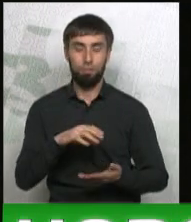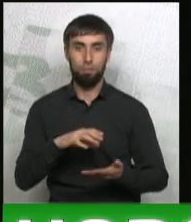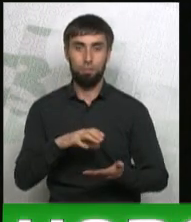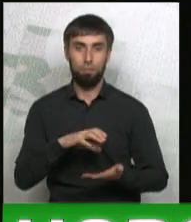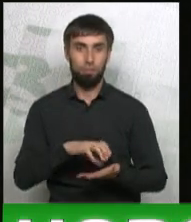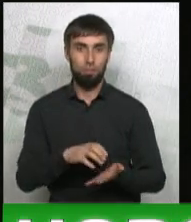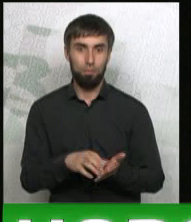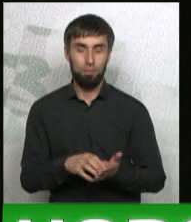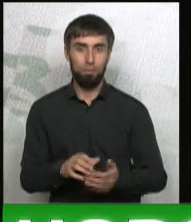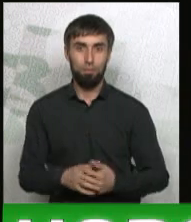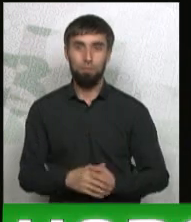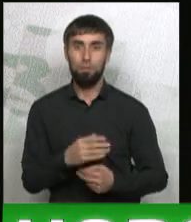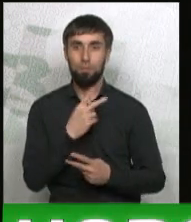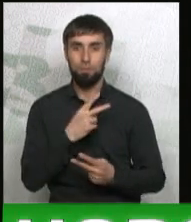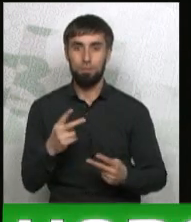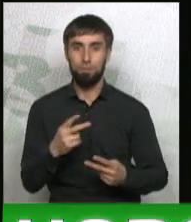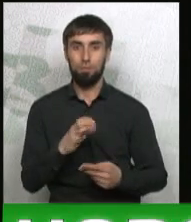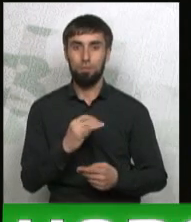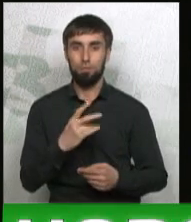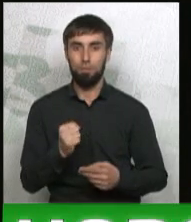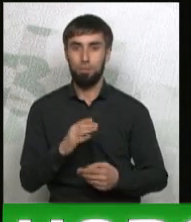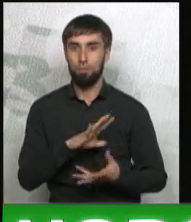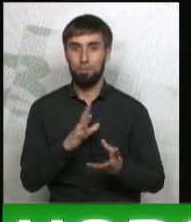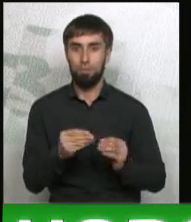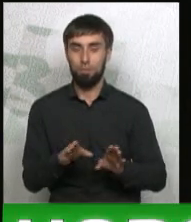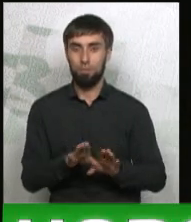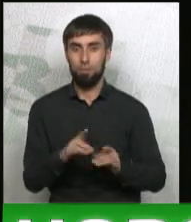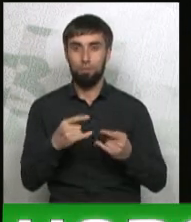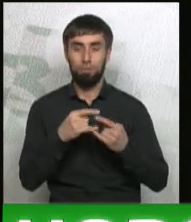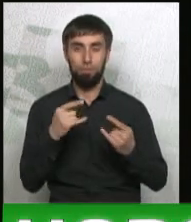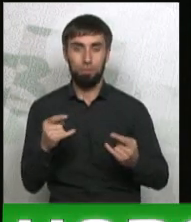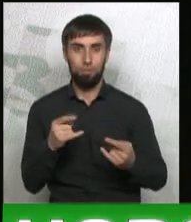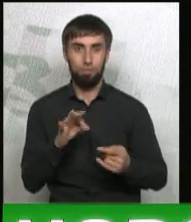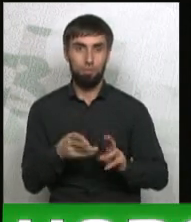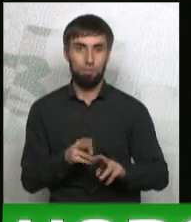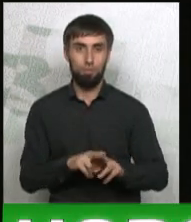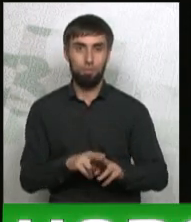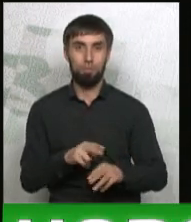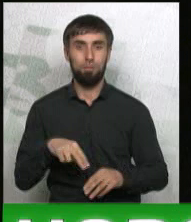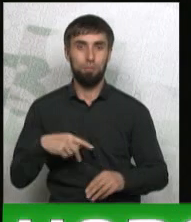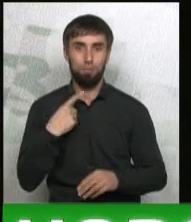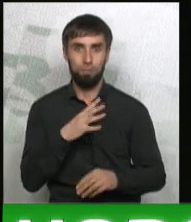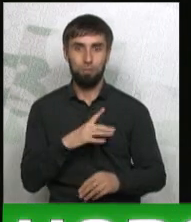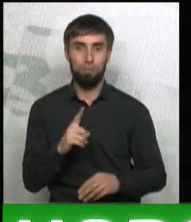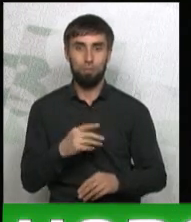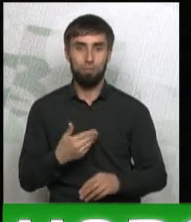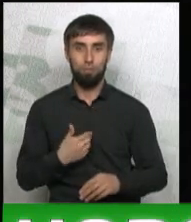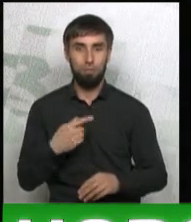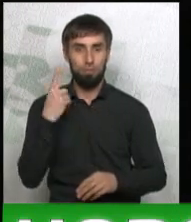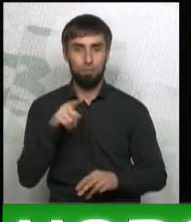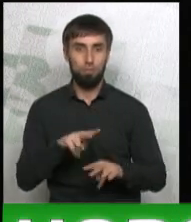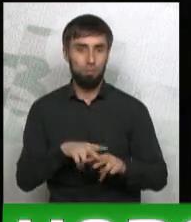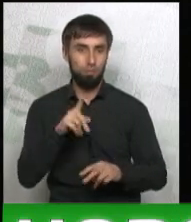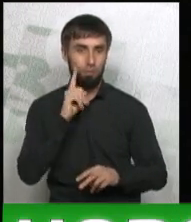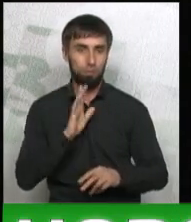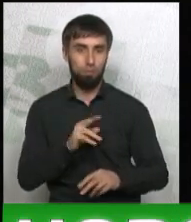помещение. Увидел сцену, вообще, экран, вот уже директор сказал, что я думаю, что здесь уютно